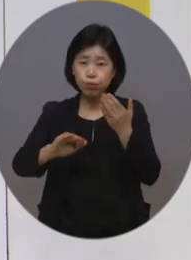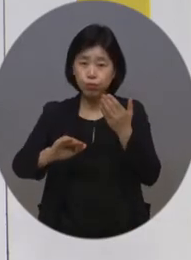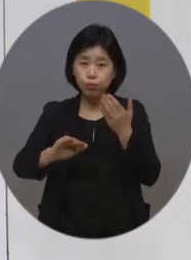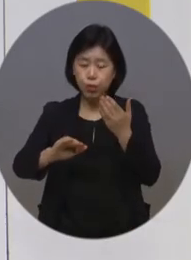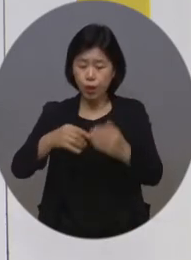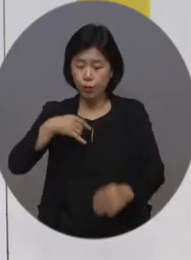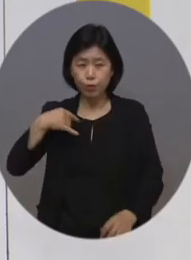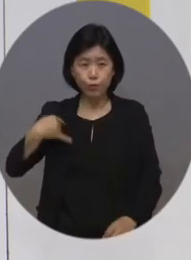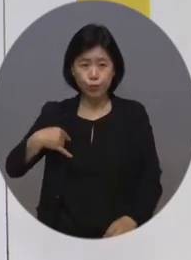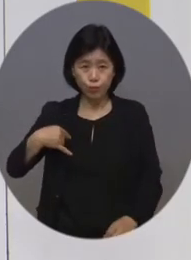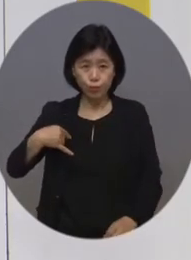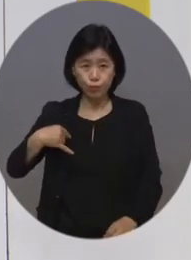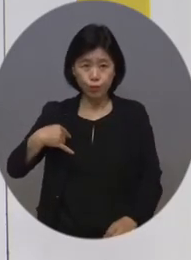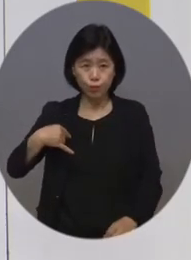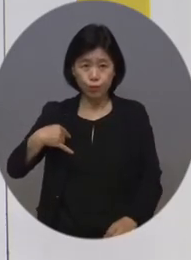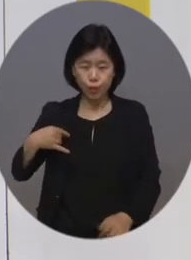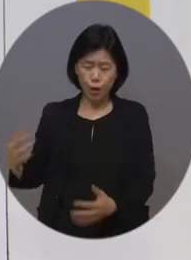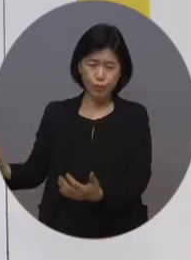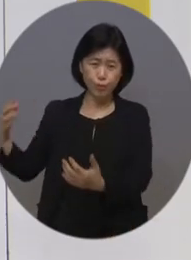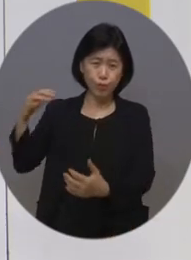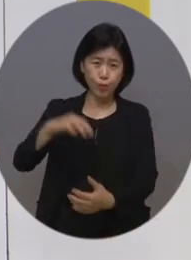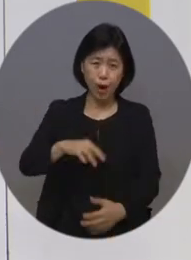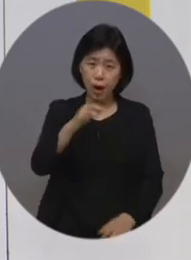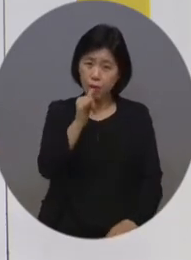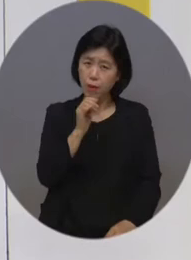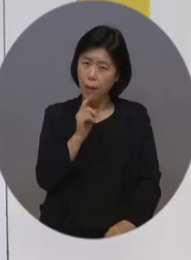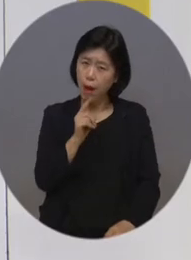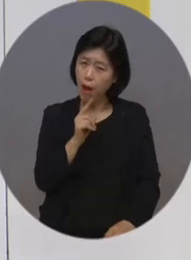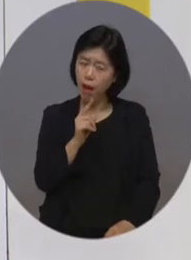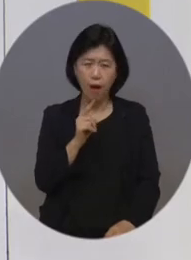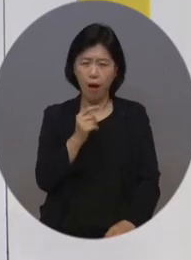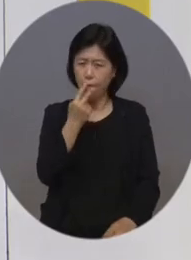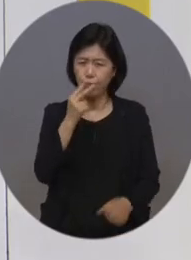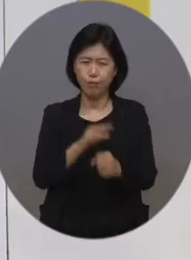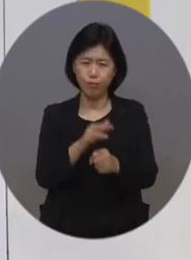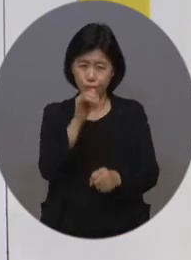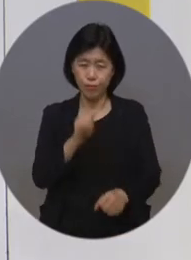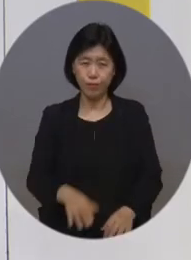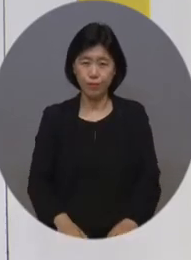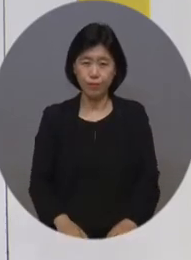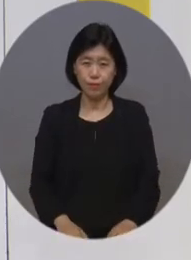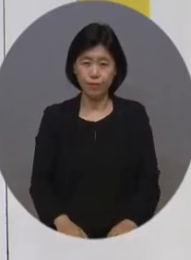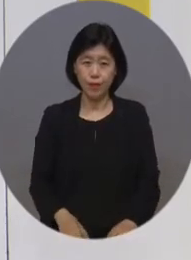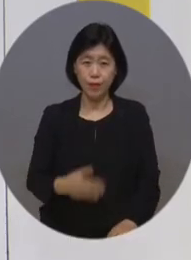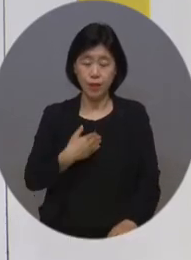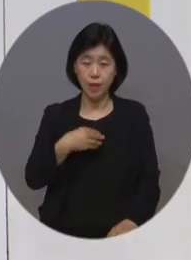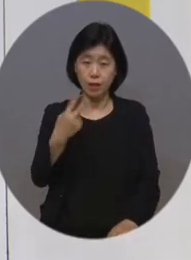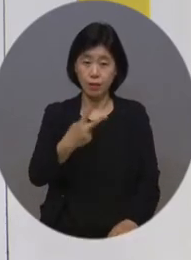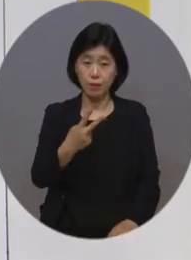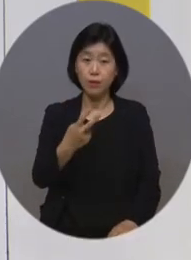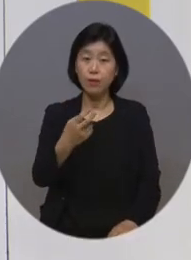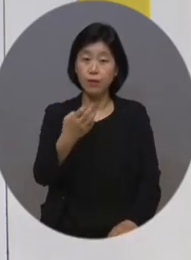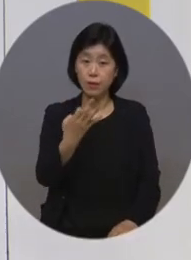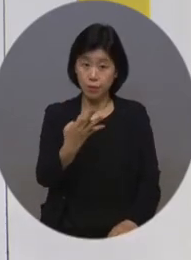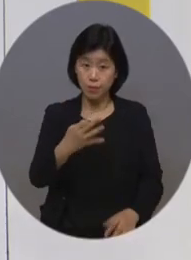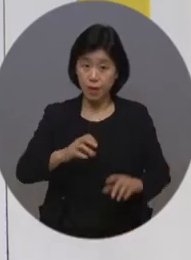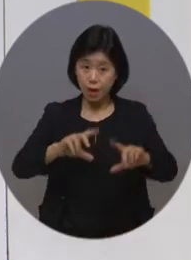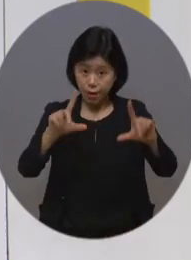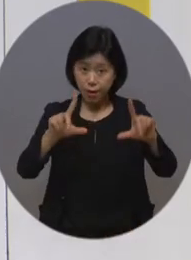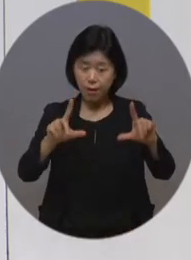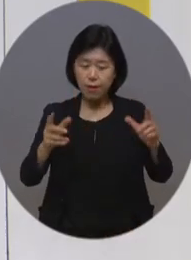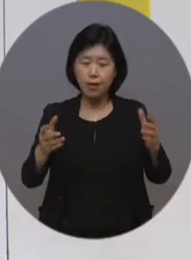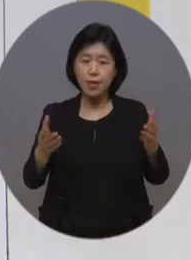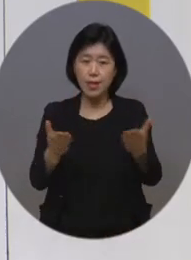전에 중구 게다가 땅이 팔려나가는 2010년부터 했거든요 4 저는 2014년에 취임 해서 그것을 모두